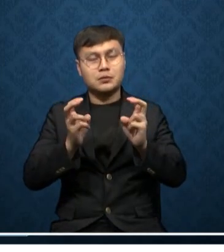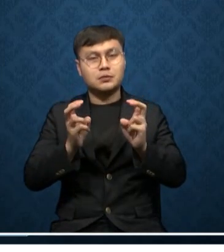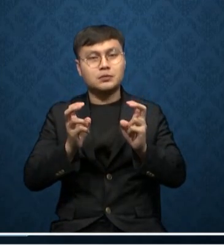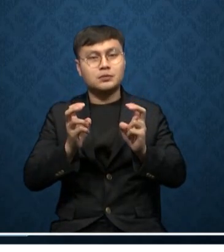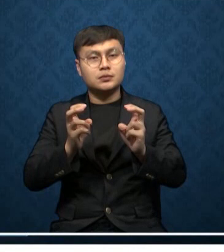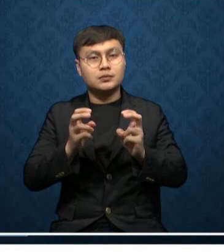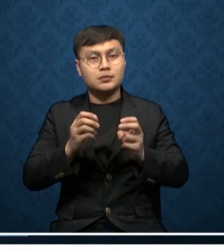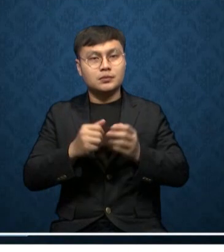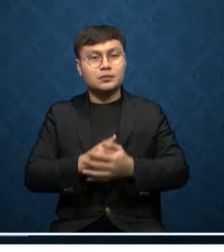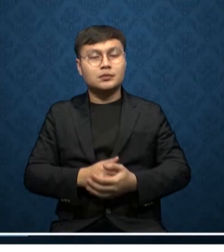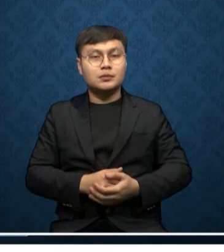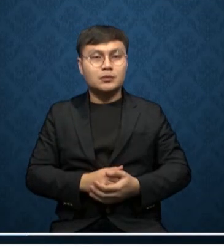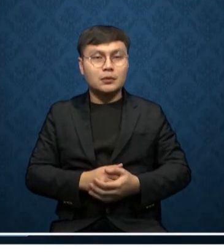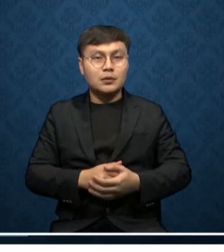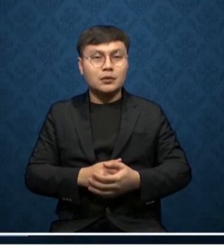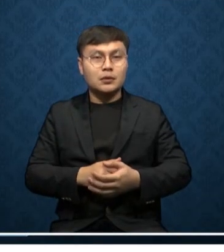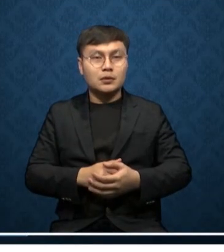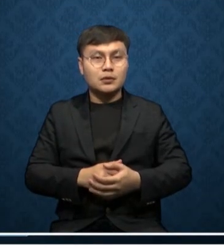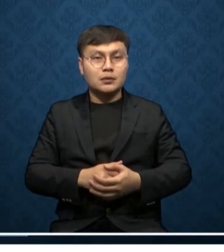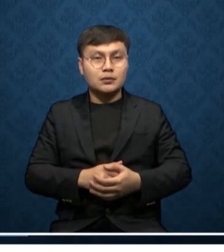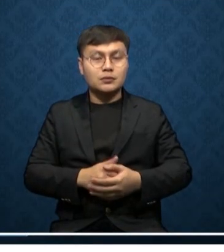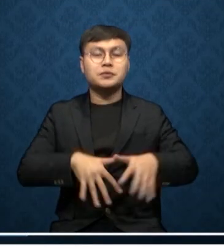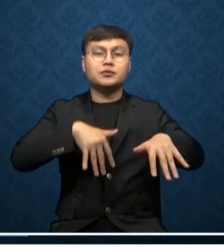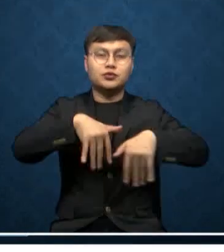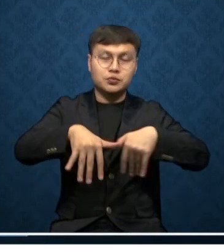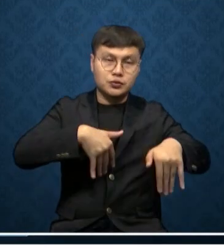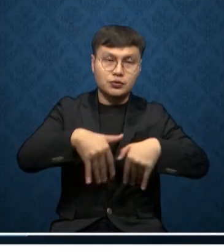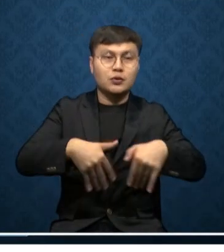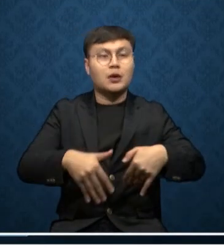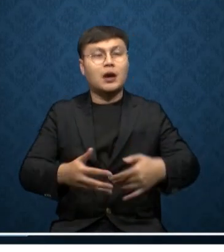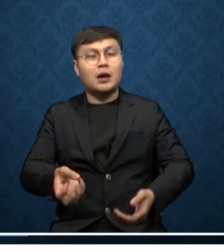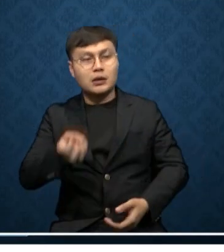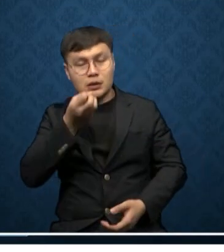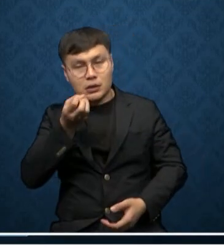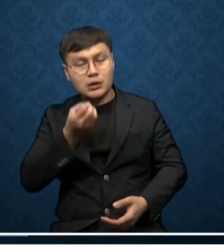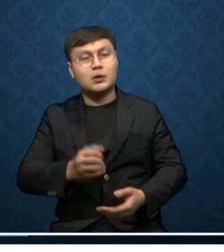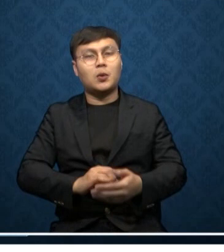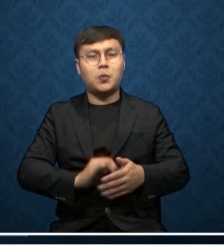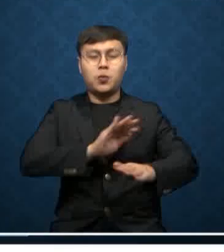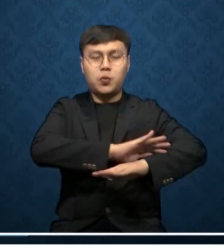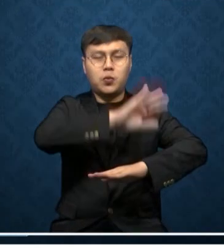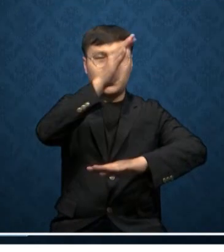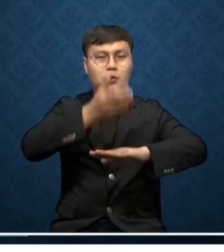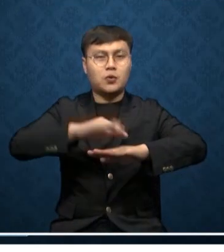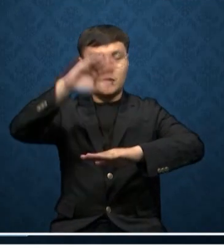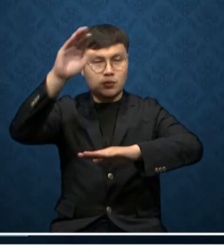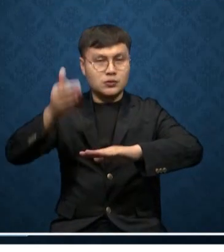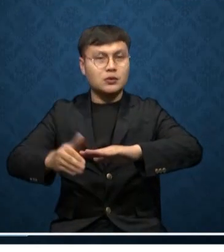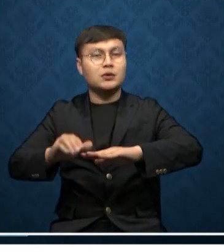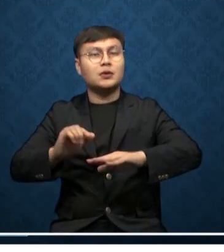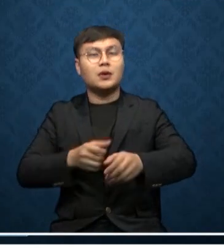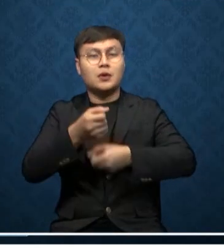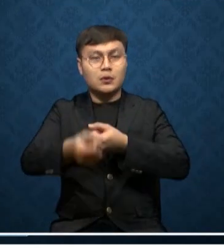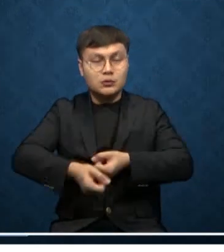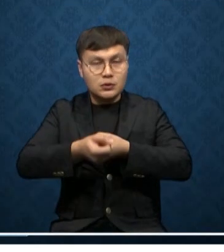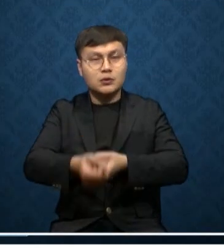การขยายผลเอ่อการดำเนินการให้เกิดชุมชน Food Safetyในพื้นที่ี้เกษตรที่สูงึเป็นต้นน้ำหรือเขตืที่สูงที่จะนำไปสู่การ